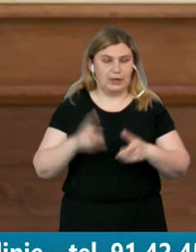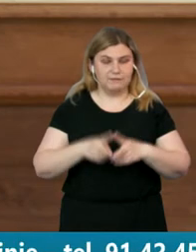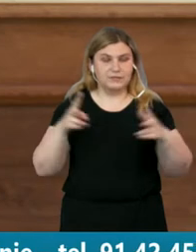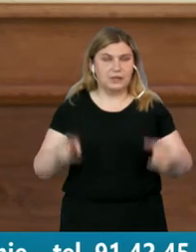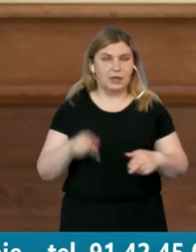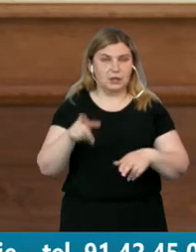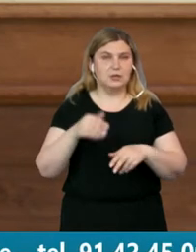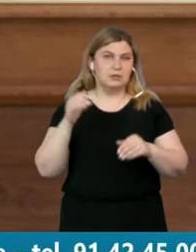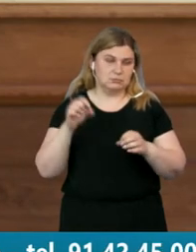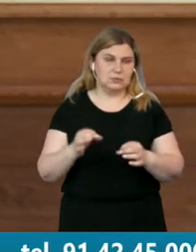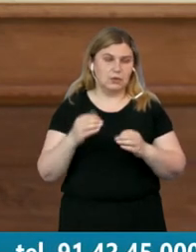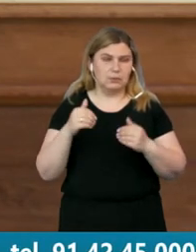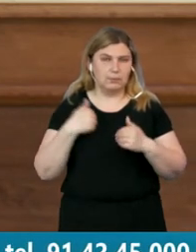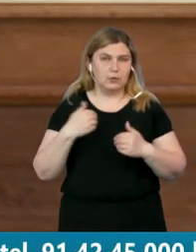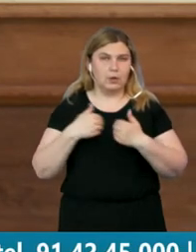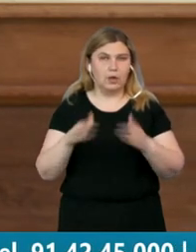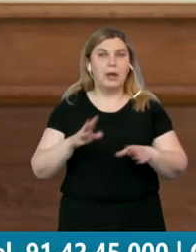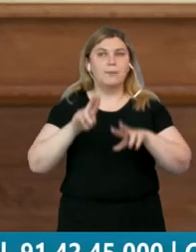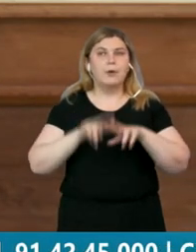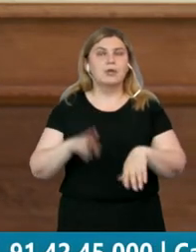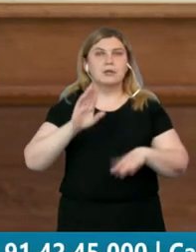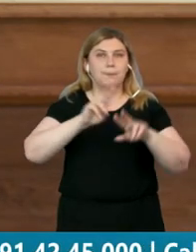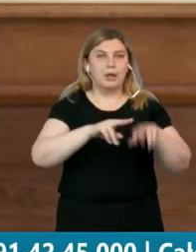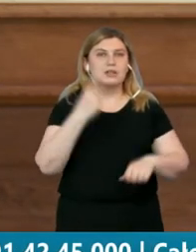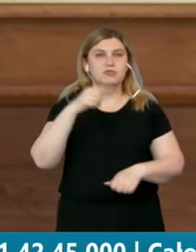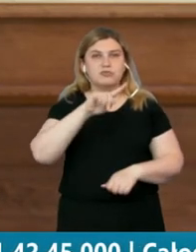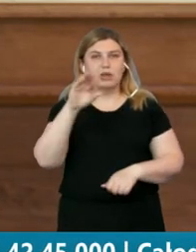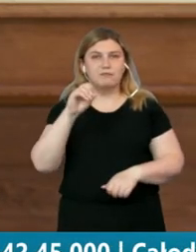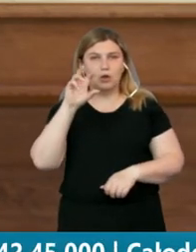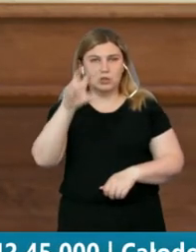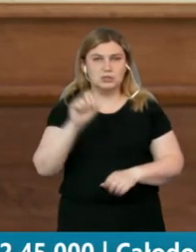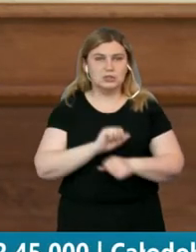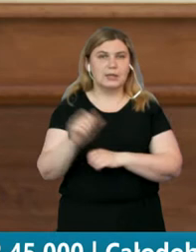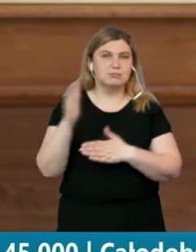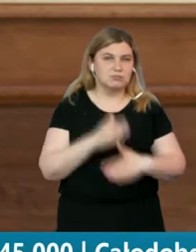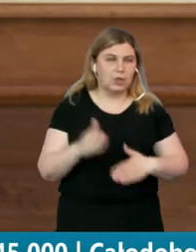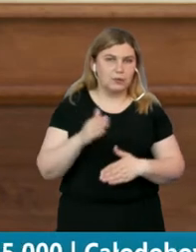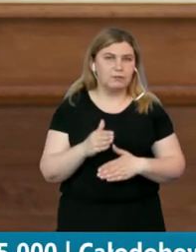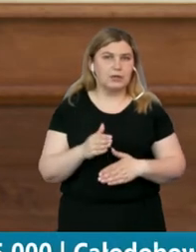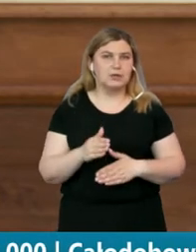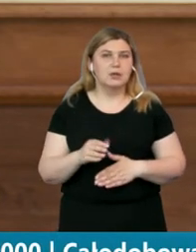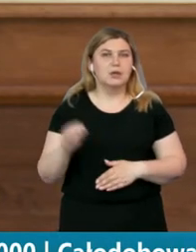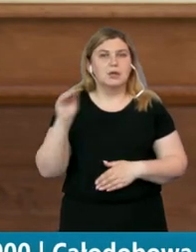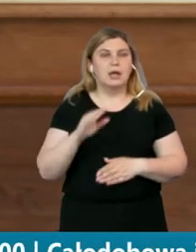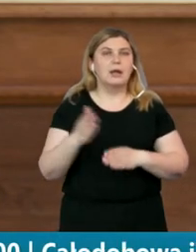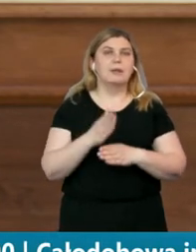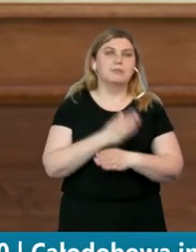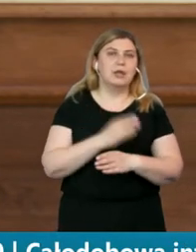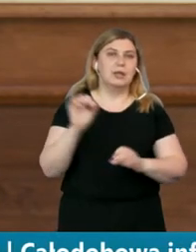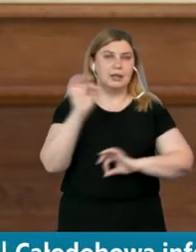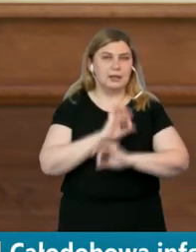kąpielisko zostało uruchomione, ale zapraszam oczywiście na pozostałe kąpieliska, Dziewoklicz jest już przygotowane, co prawda jeszcze przed poważnym remontem,